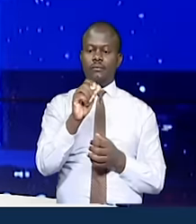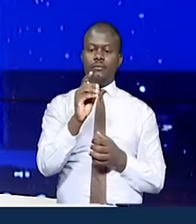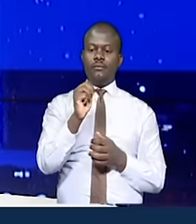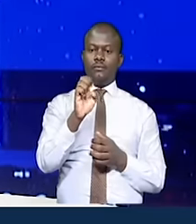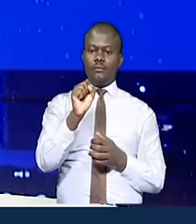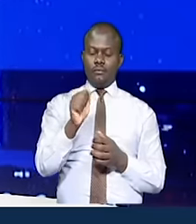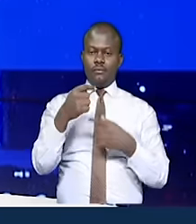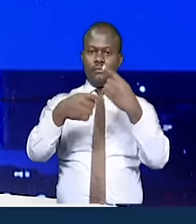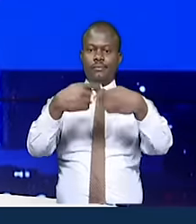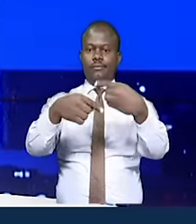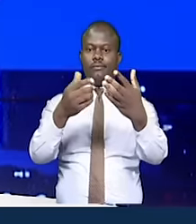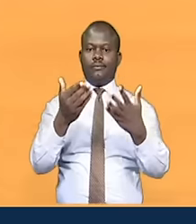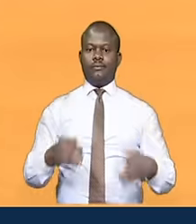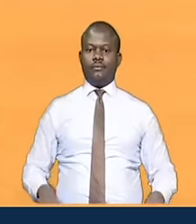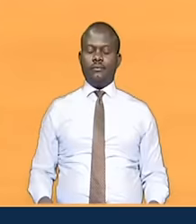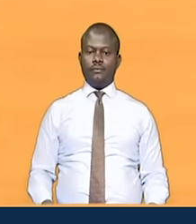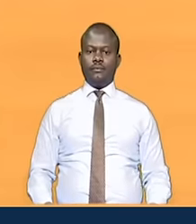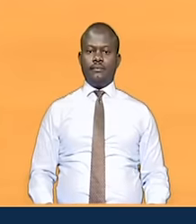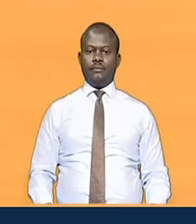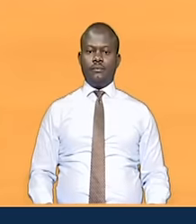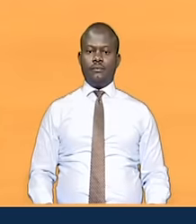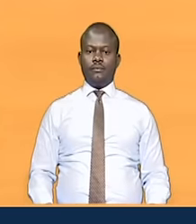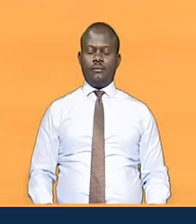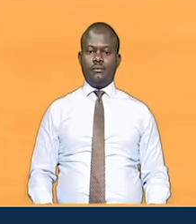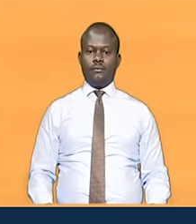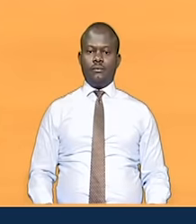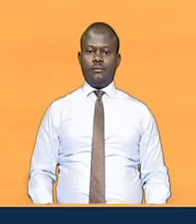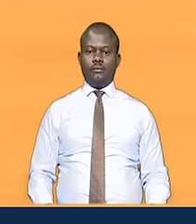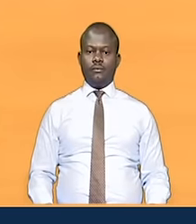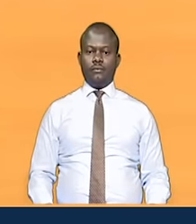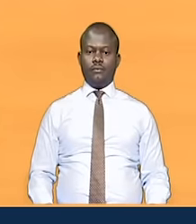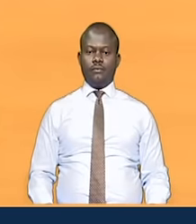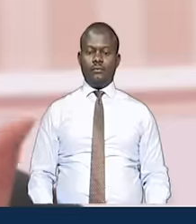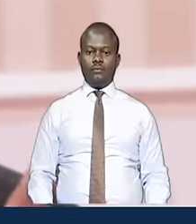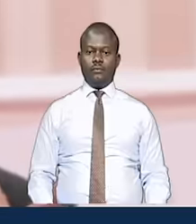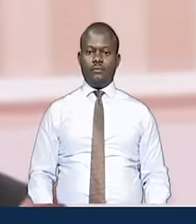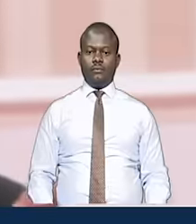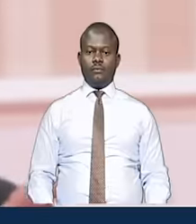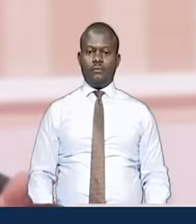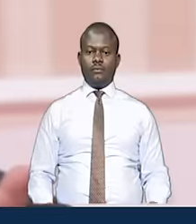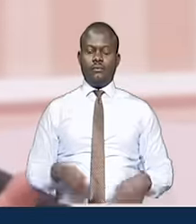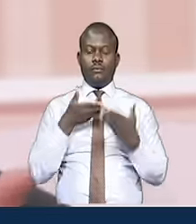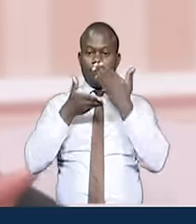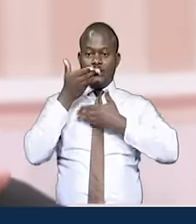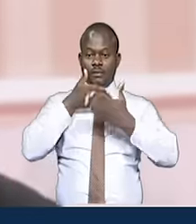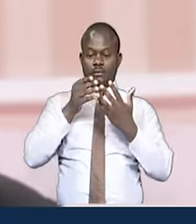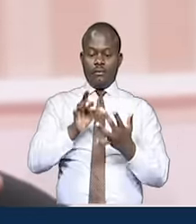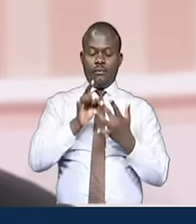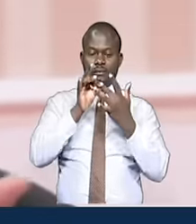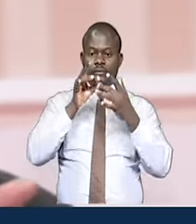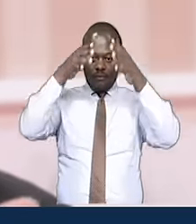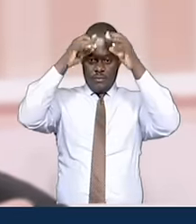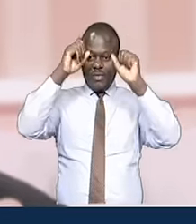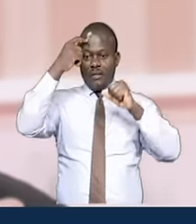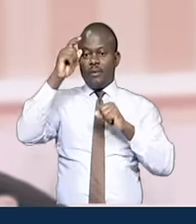Zikwizera arakomeza Sandy was ready to meet you on two conditions Ni mu kigano cyihariye umukuru w'igihugu